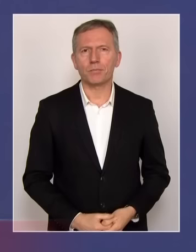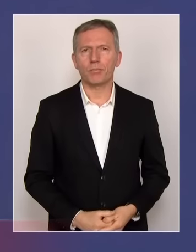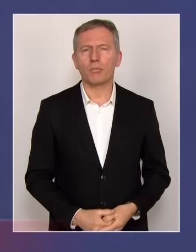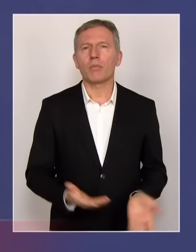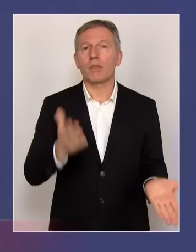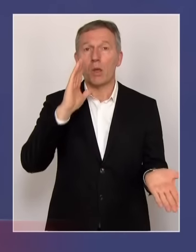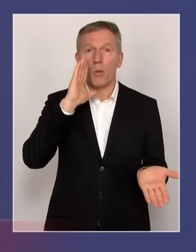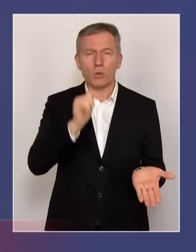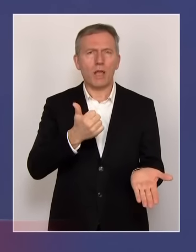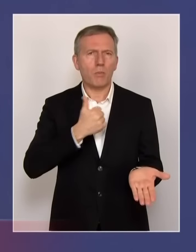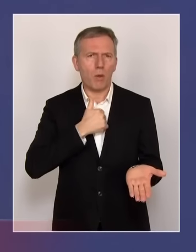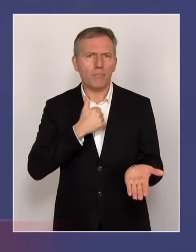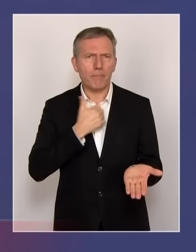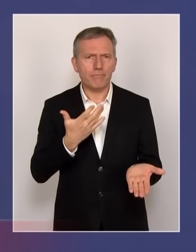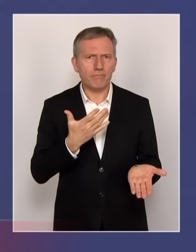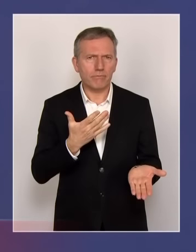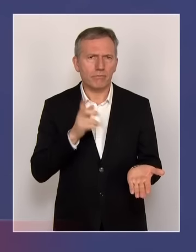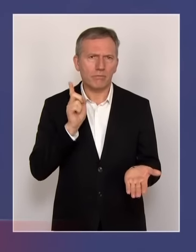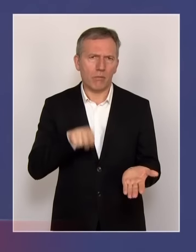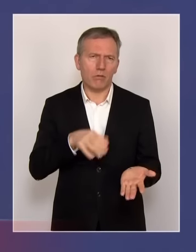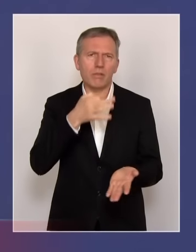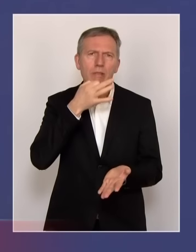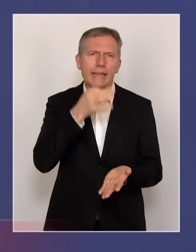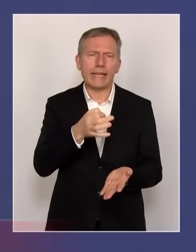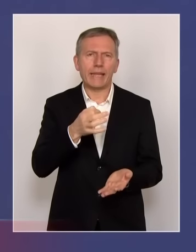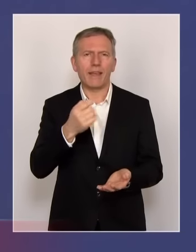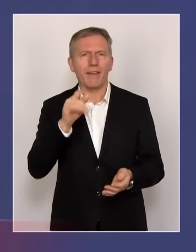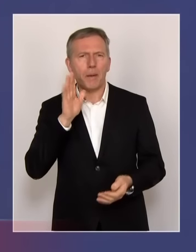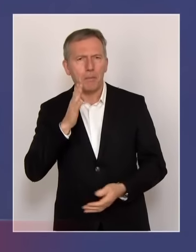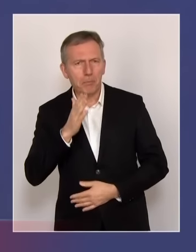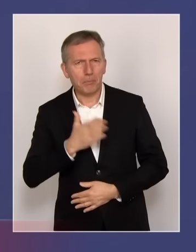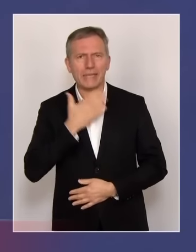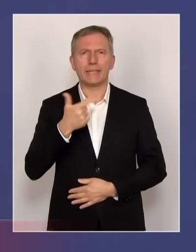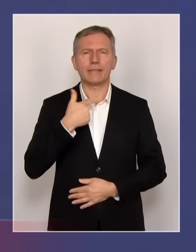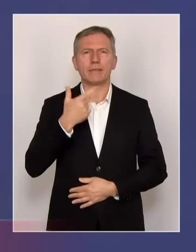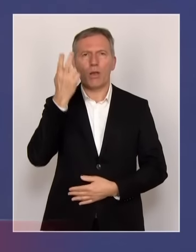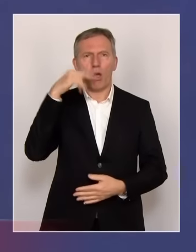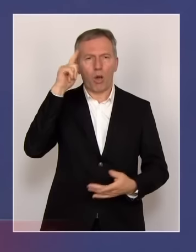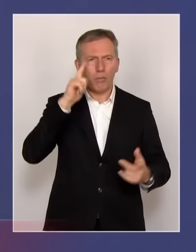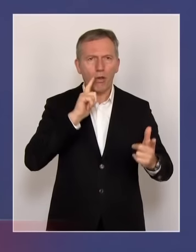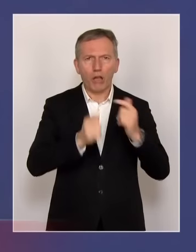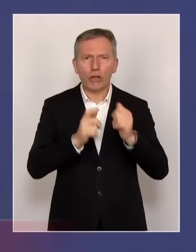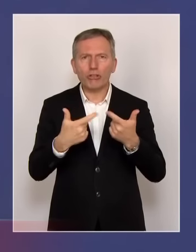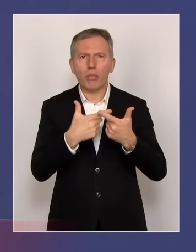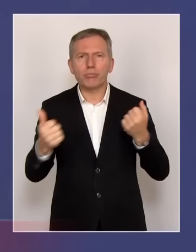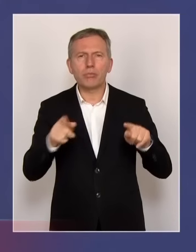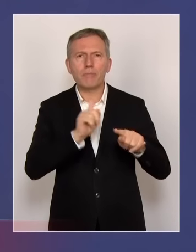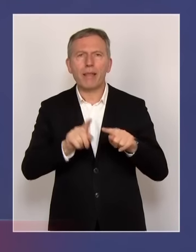C'est pourquoi j'assume le fait qu'il nous faut une préférence européenne dans l'achat de matériel militaire.